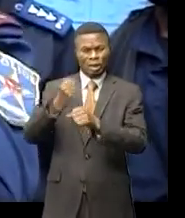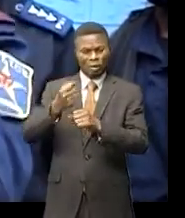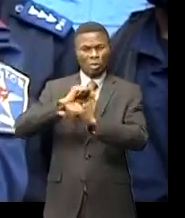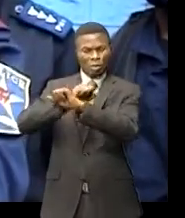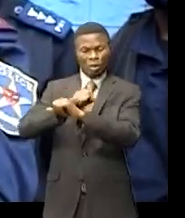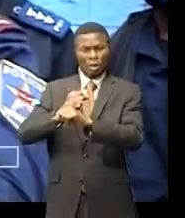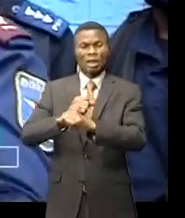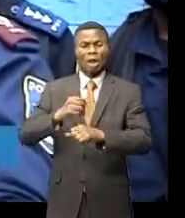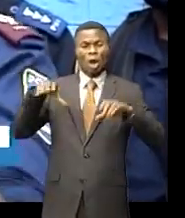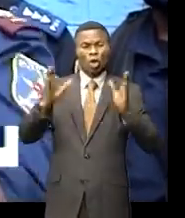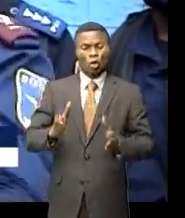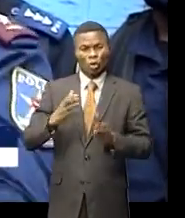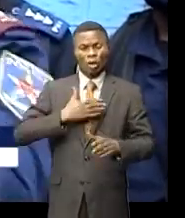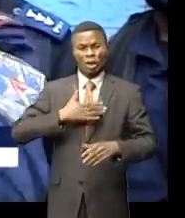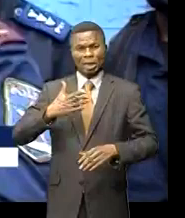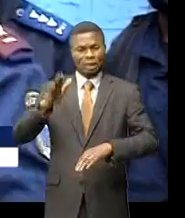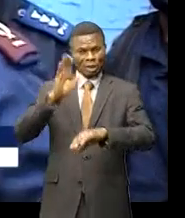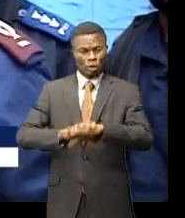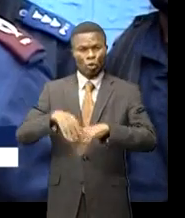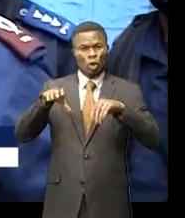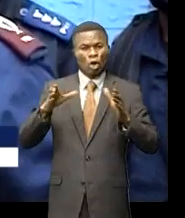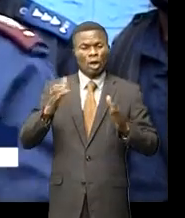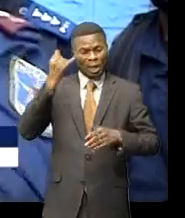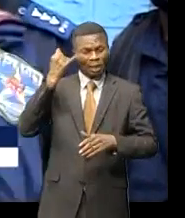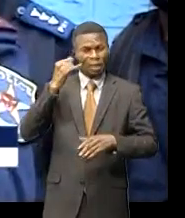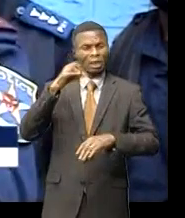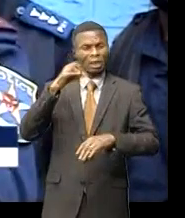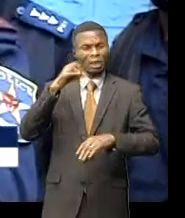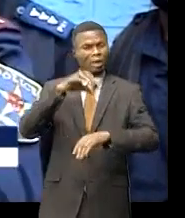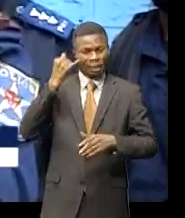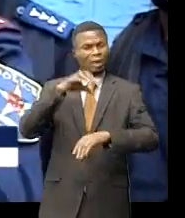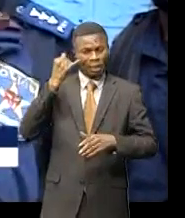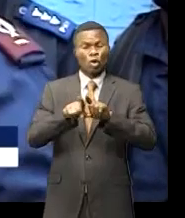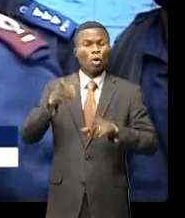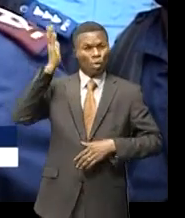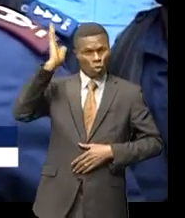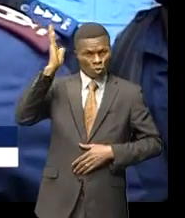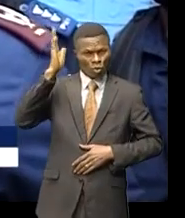oser toucher un Indien, sans motif, sera arrêté. Et sera considéré comme un